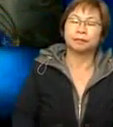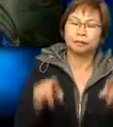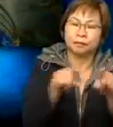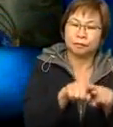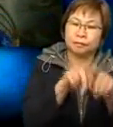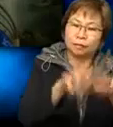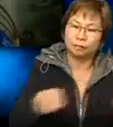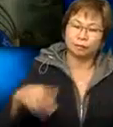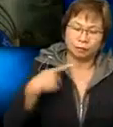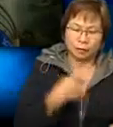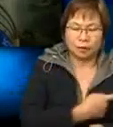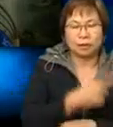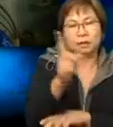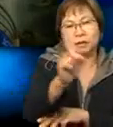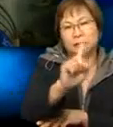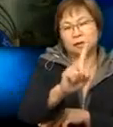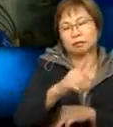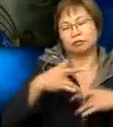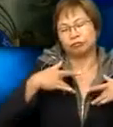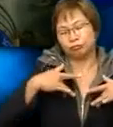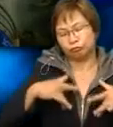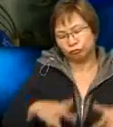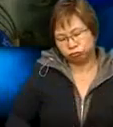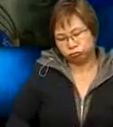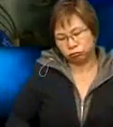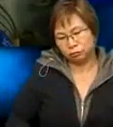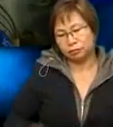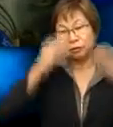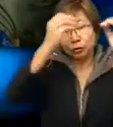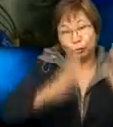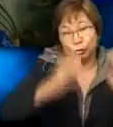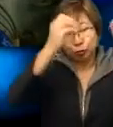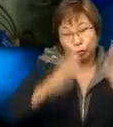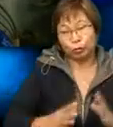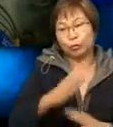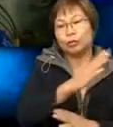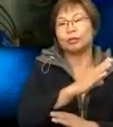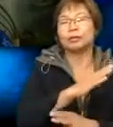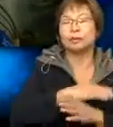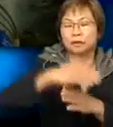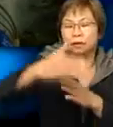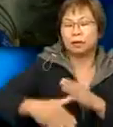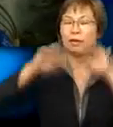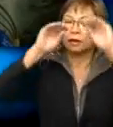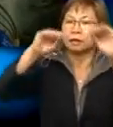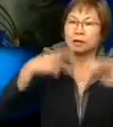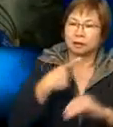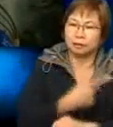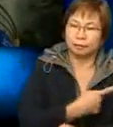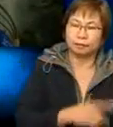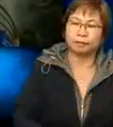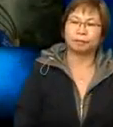Sebagai pelajar, kita jangan menghampakan harapan guru-guru yang telah mengajar